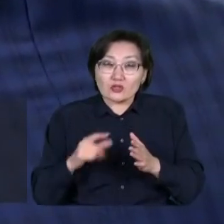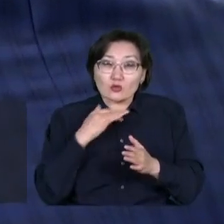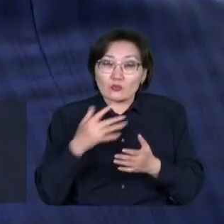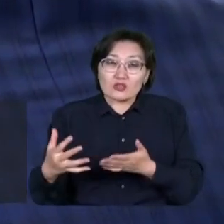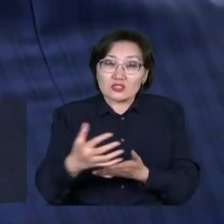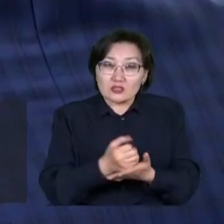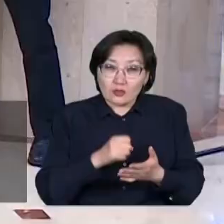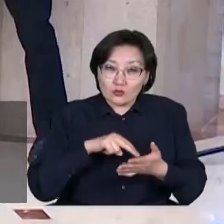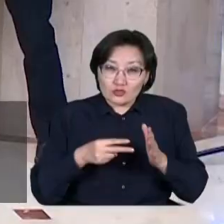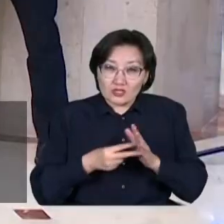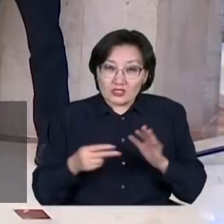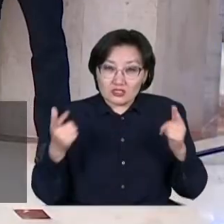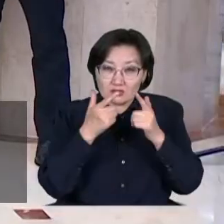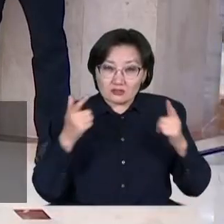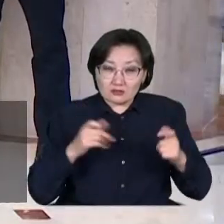жеткізді.